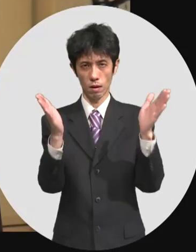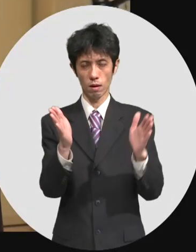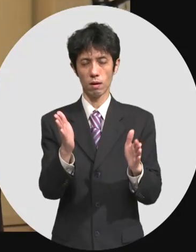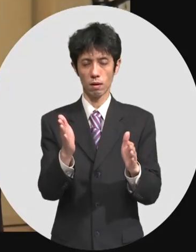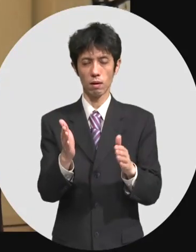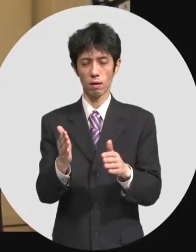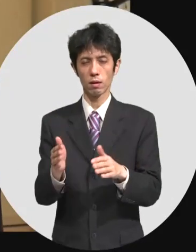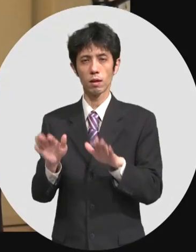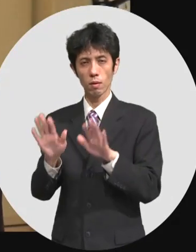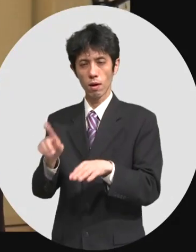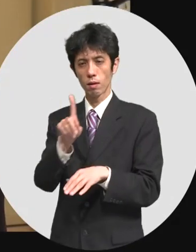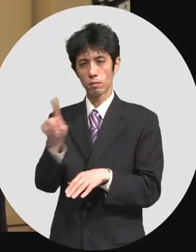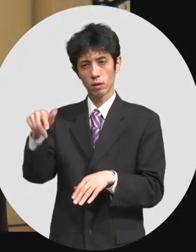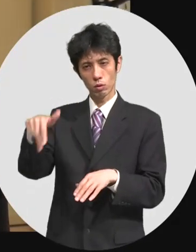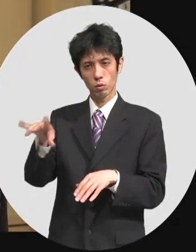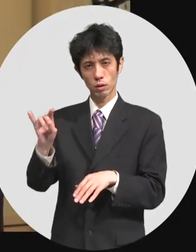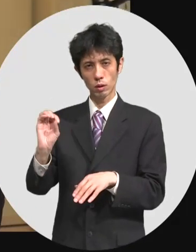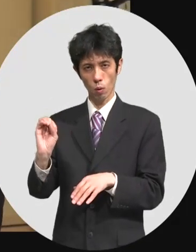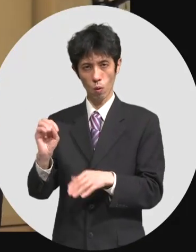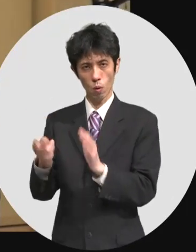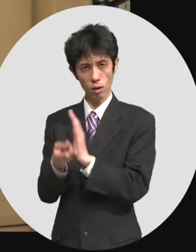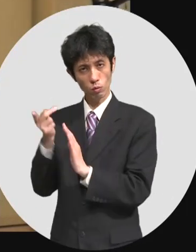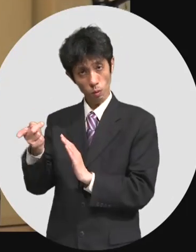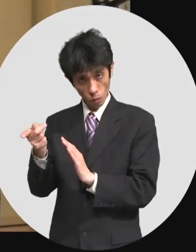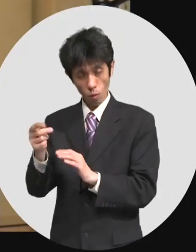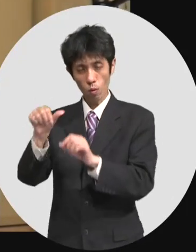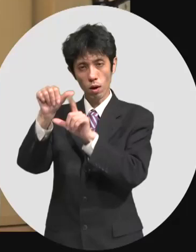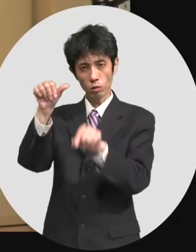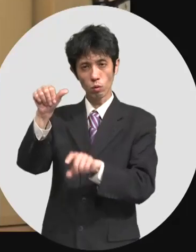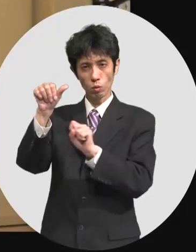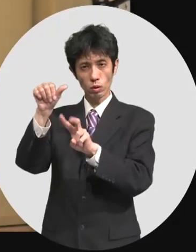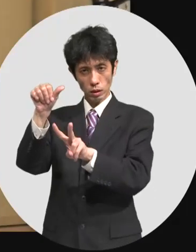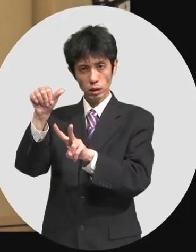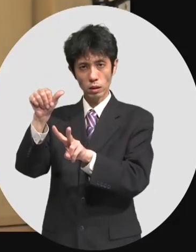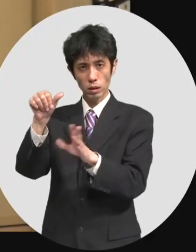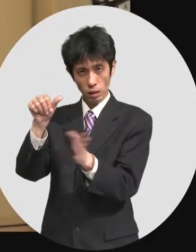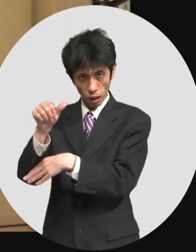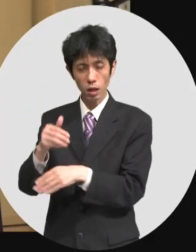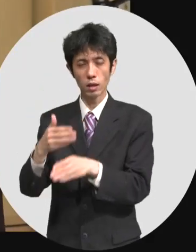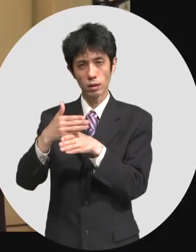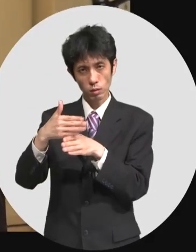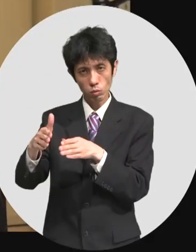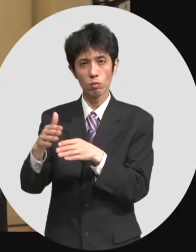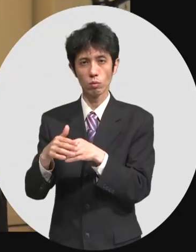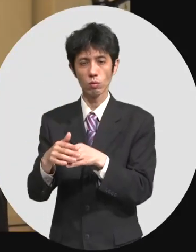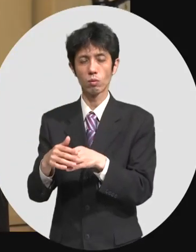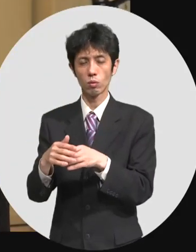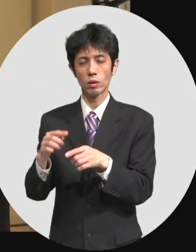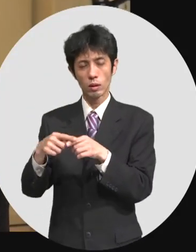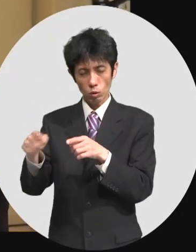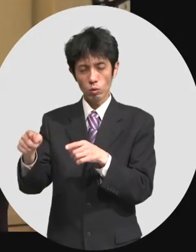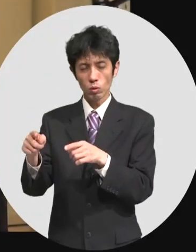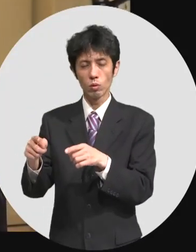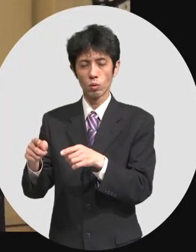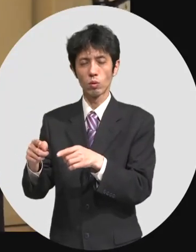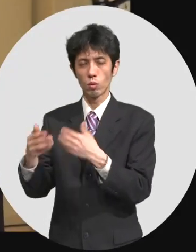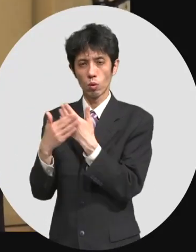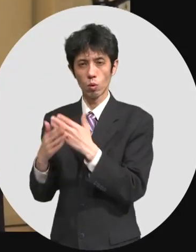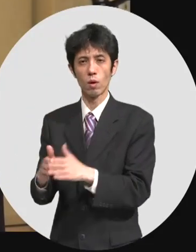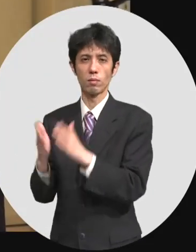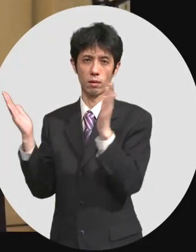ども、ホテルビスキオでも5月の12日から一部でございますけれども、療養の開始を始め